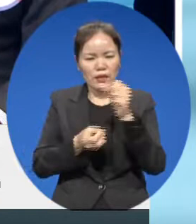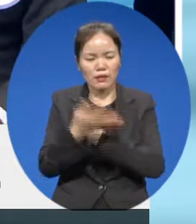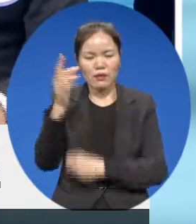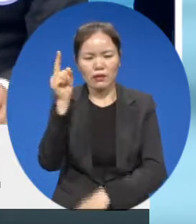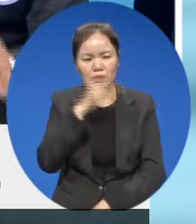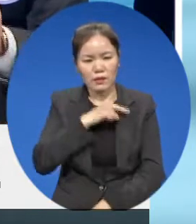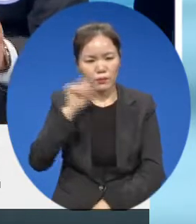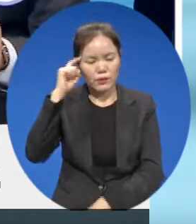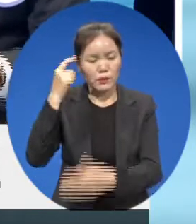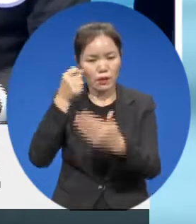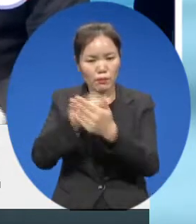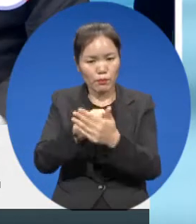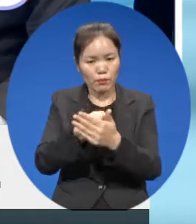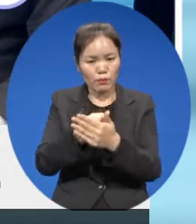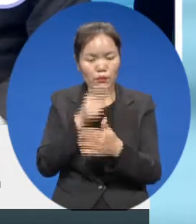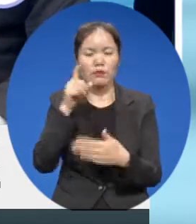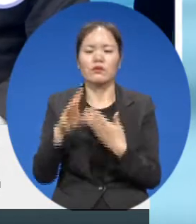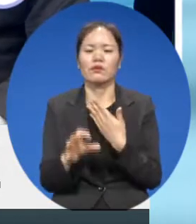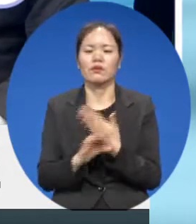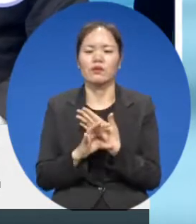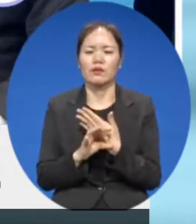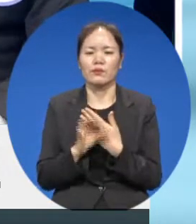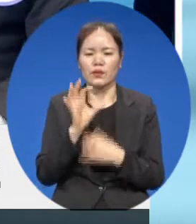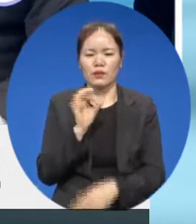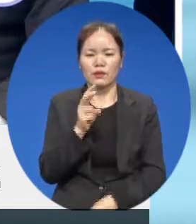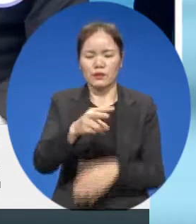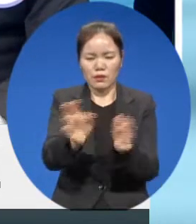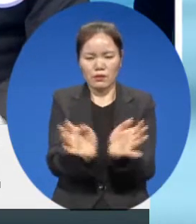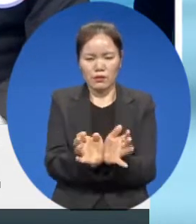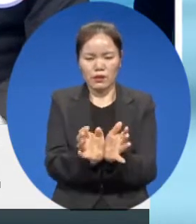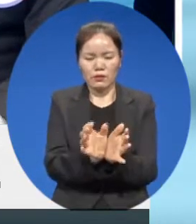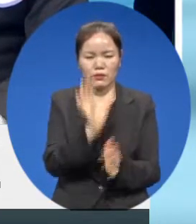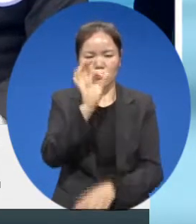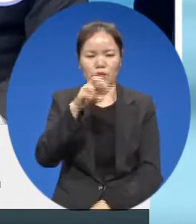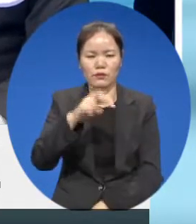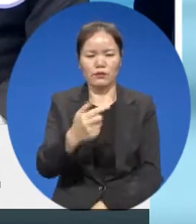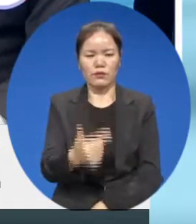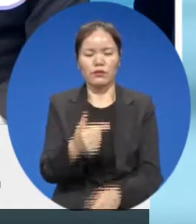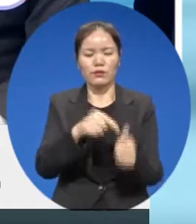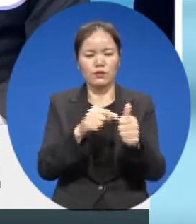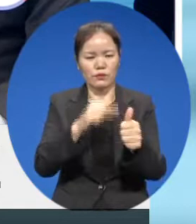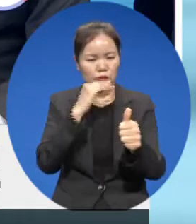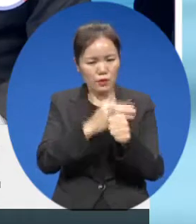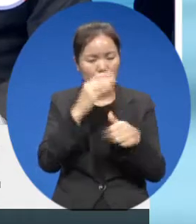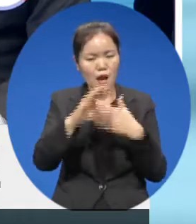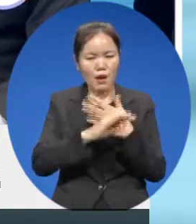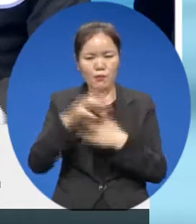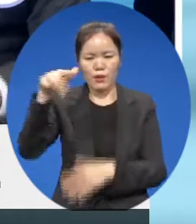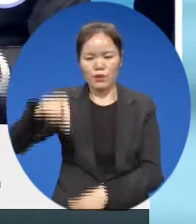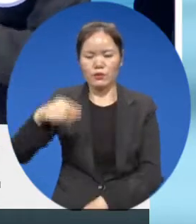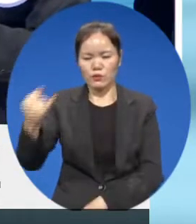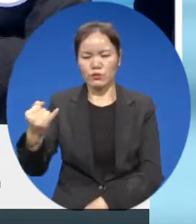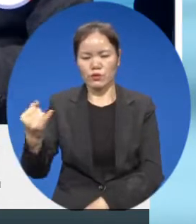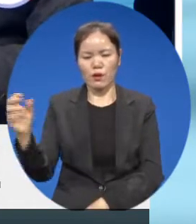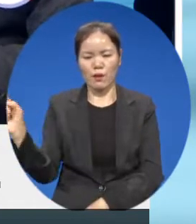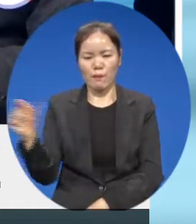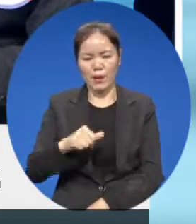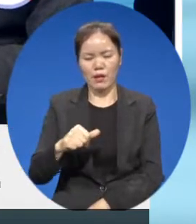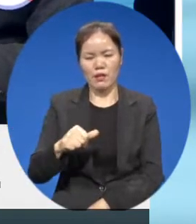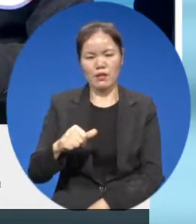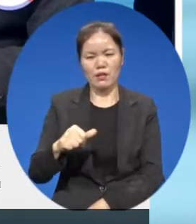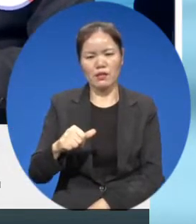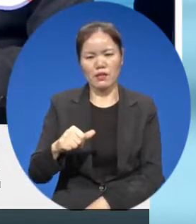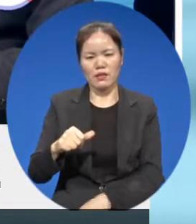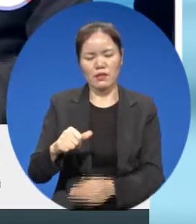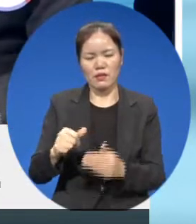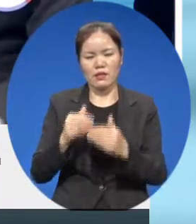된다면 그런 판단을 내려 지게 된다면 저는 여당도 윤석 을 총장 만정리 된 이후에는 추장 간을 생각보다 빠르게 또 선을 그으면서 거리두기